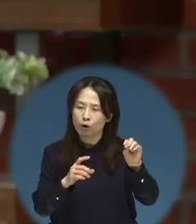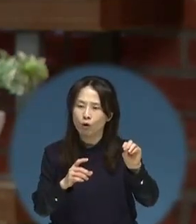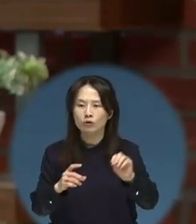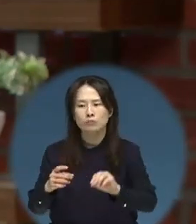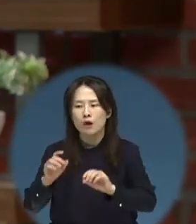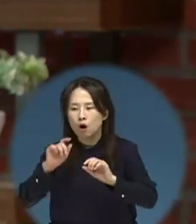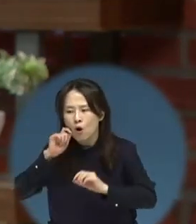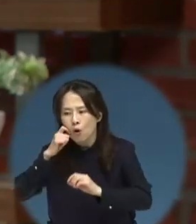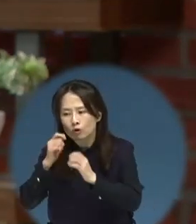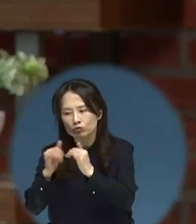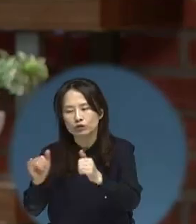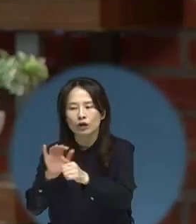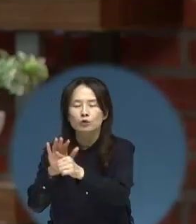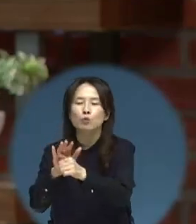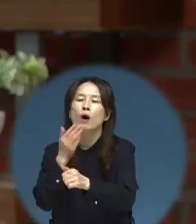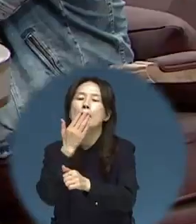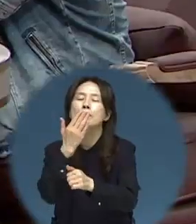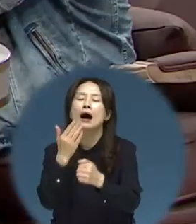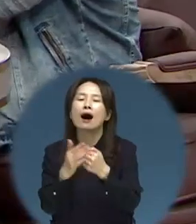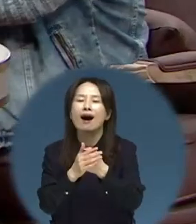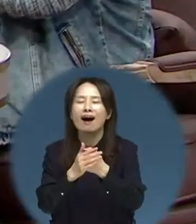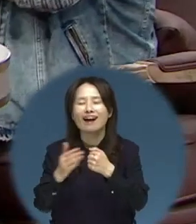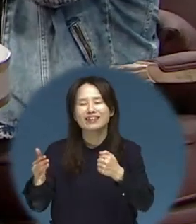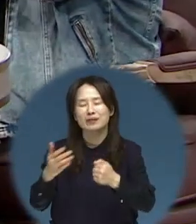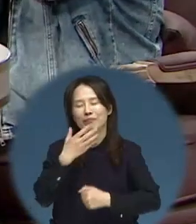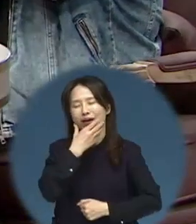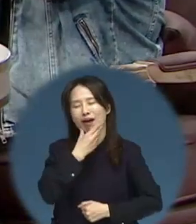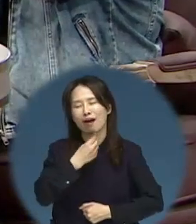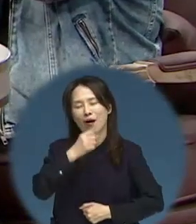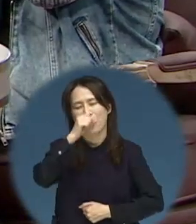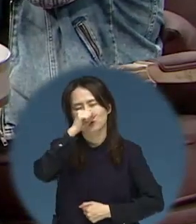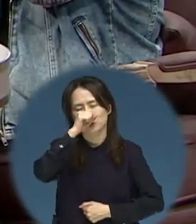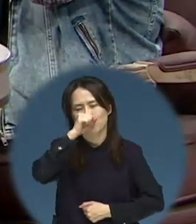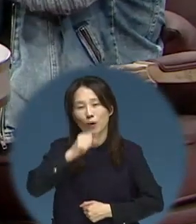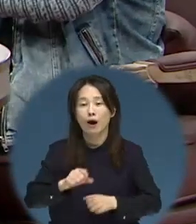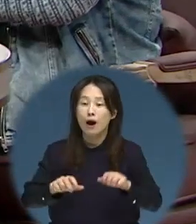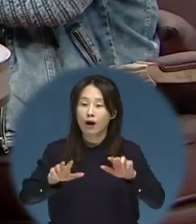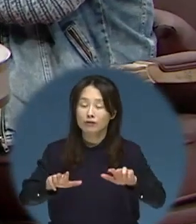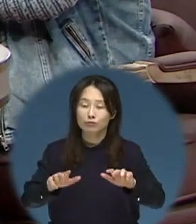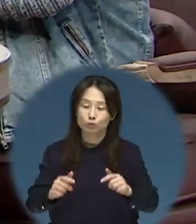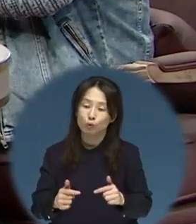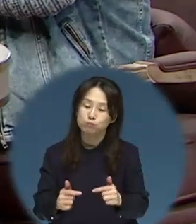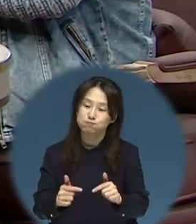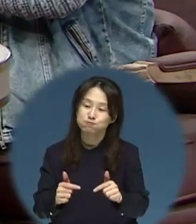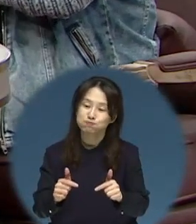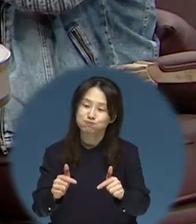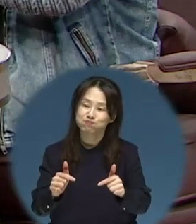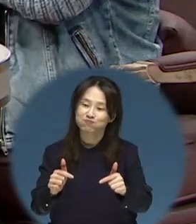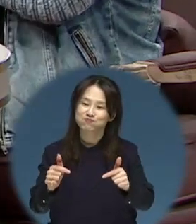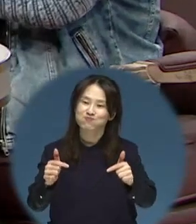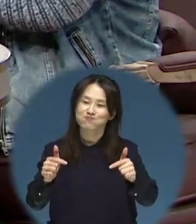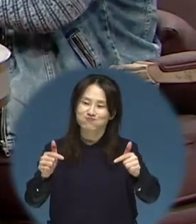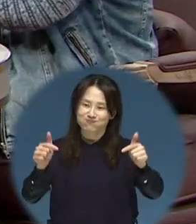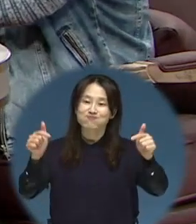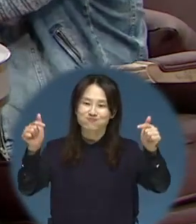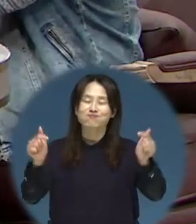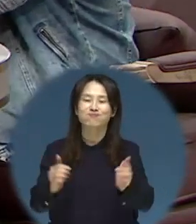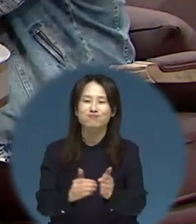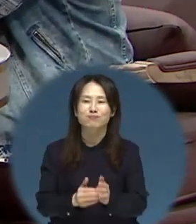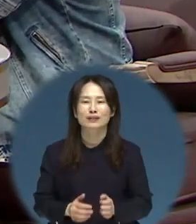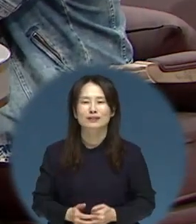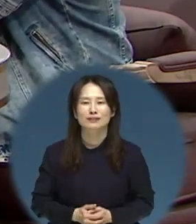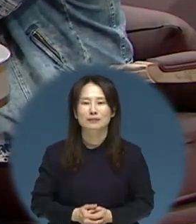도와줄 수 있으니까 나가면. 예, 예. 네. 다행히 그게 점점 줄어들진 않잖아요. 이제 그래서 점점 늘어나죠,